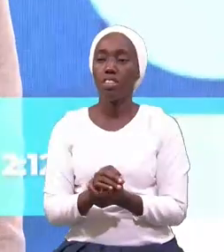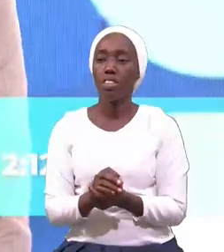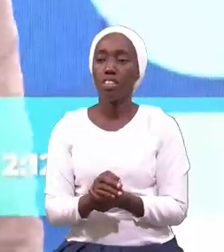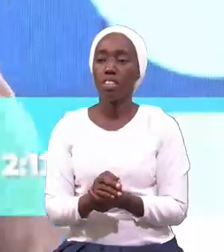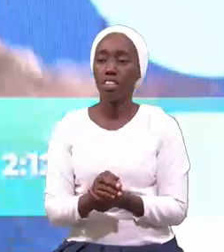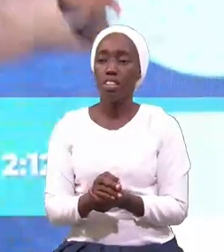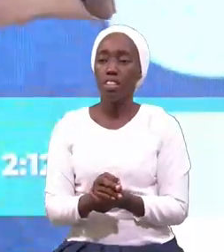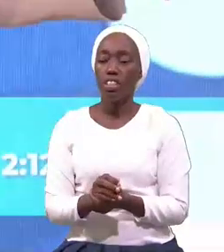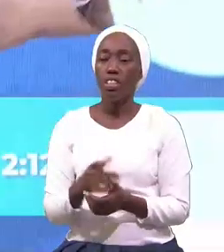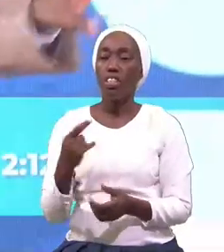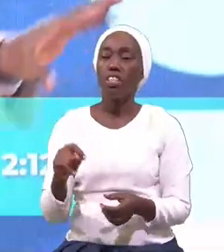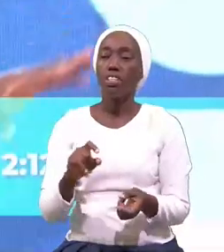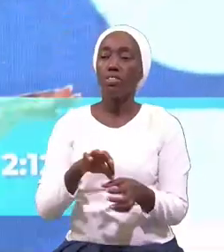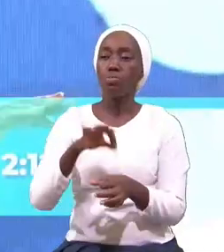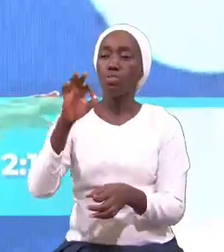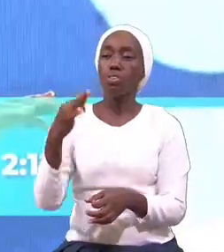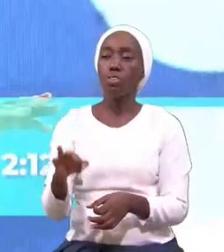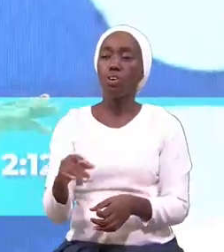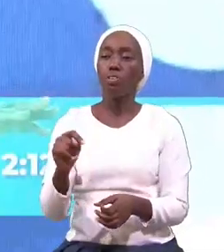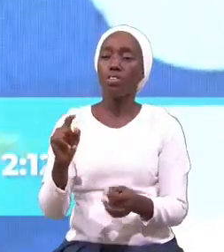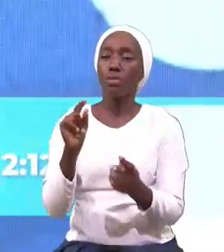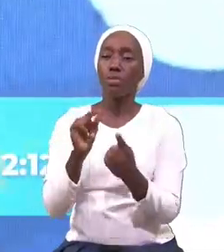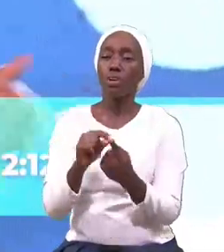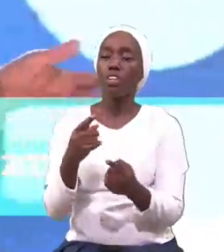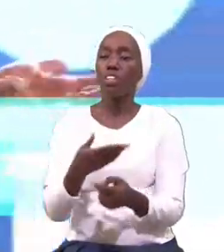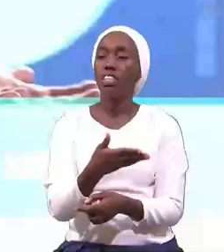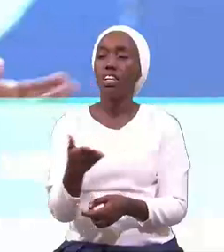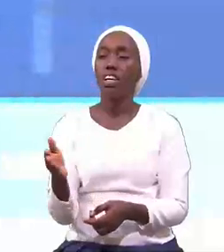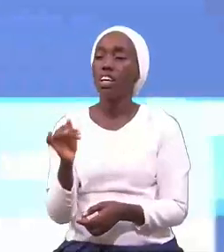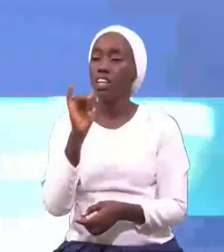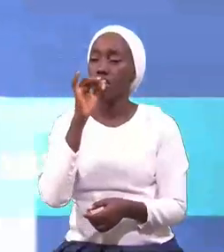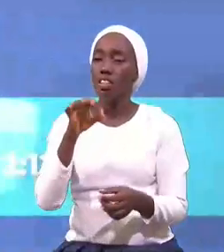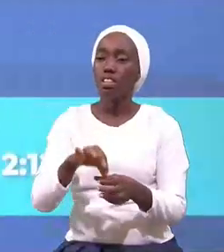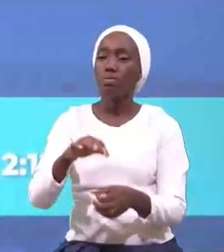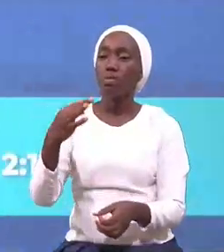Il y a l'esprit du monde. Il y a l'esprit de Dieu.